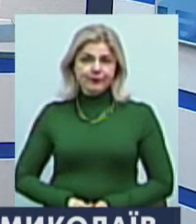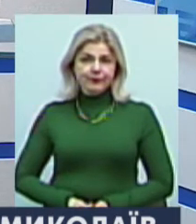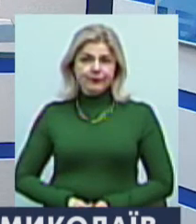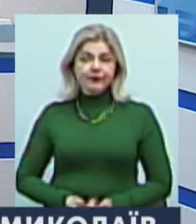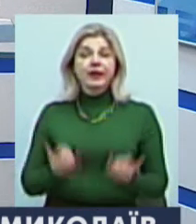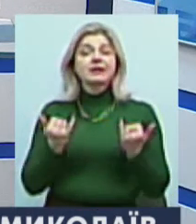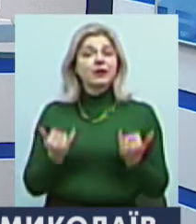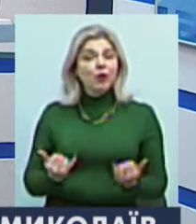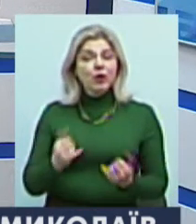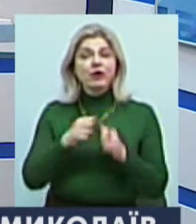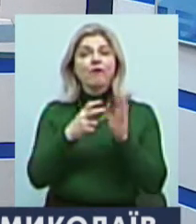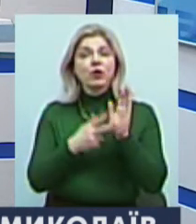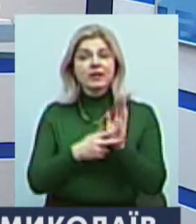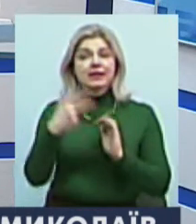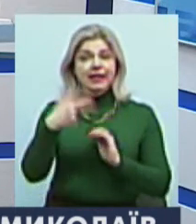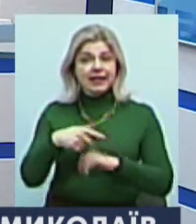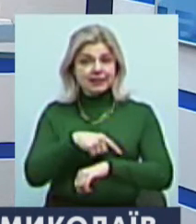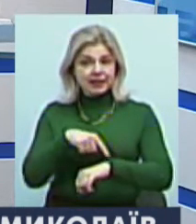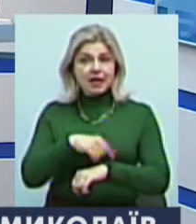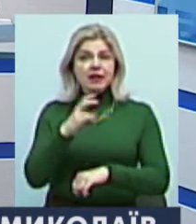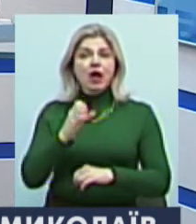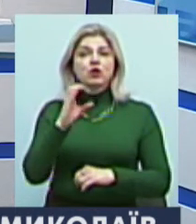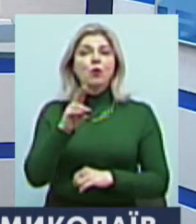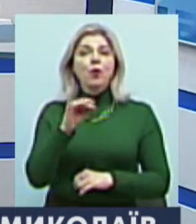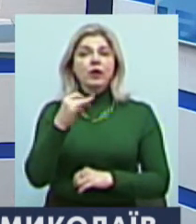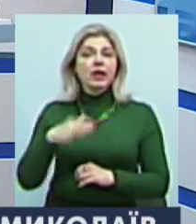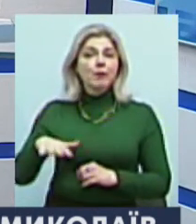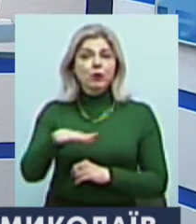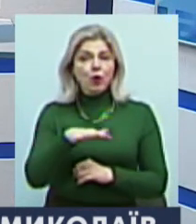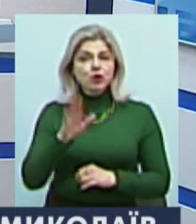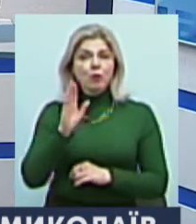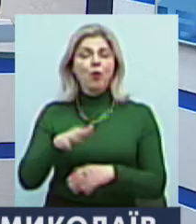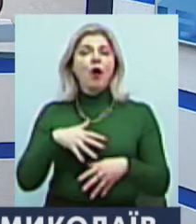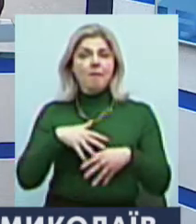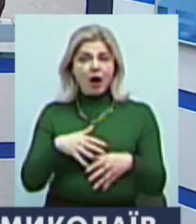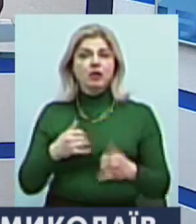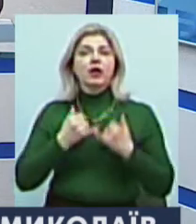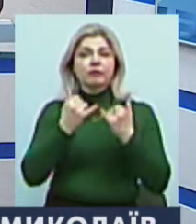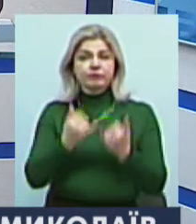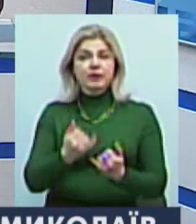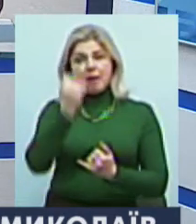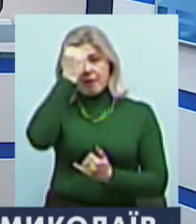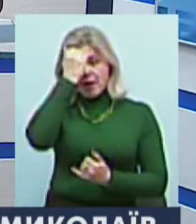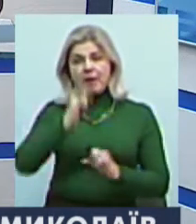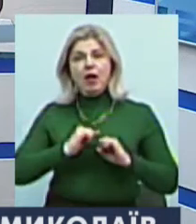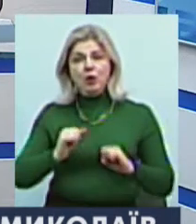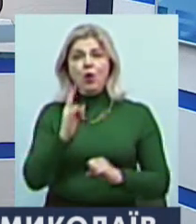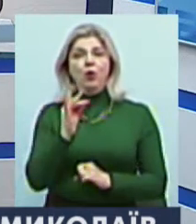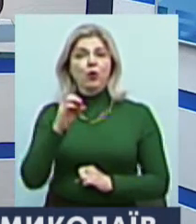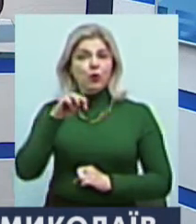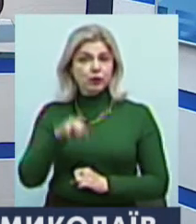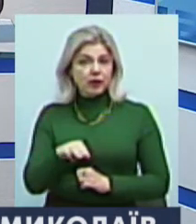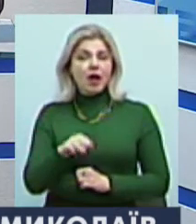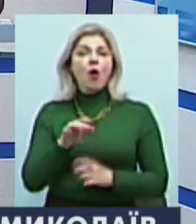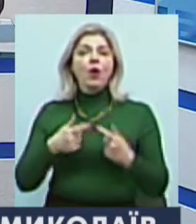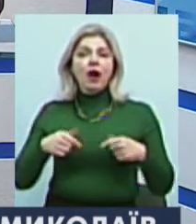І сьогодні о 18:30 на Соборній площі відбувається марш до Дня вшанування пам'яті героїв Крут.